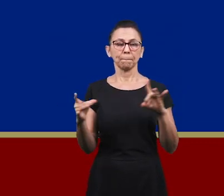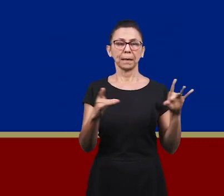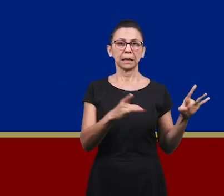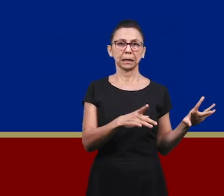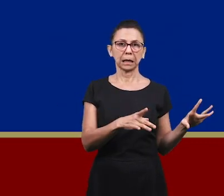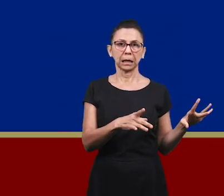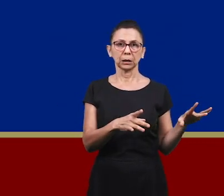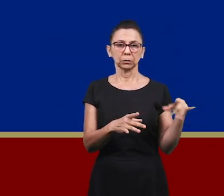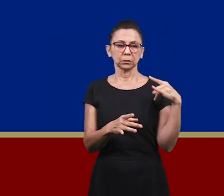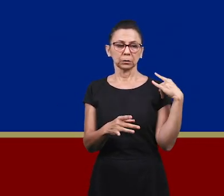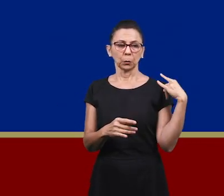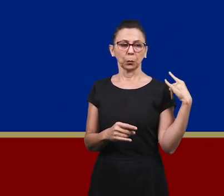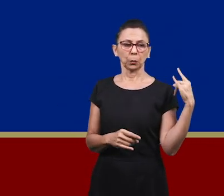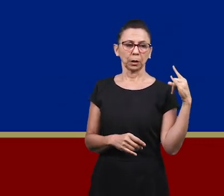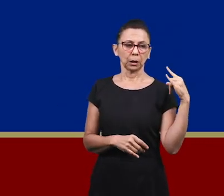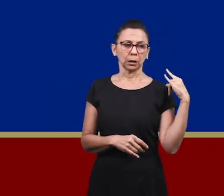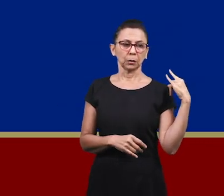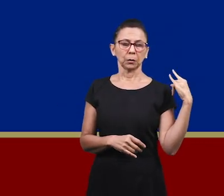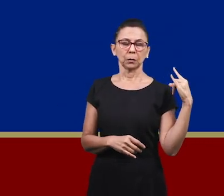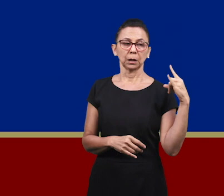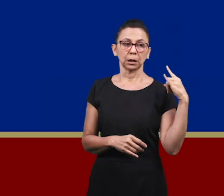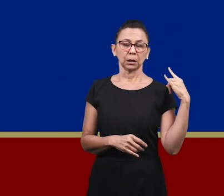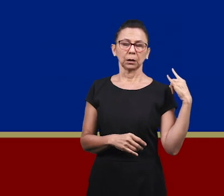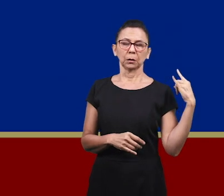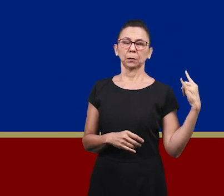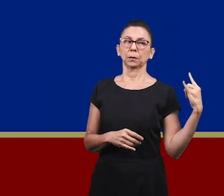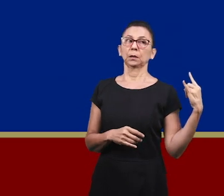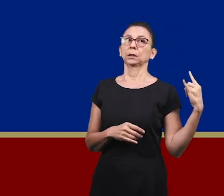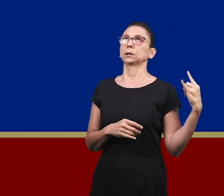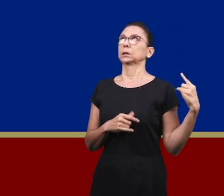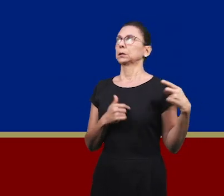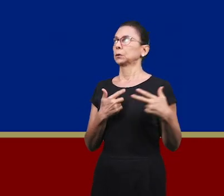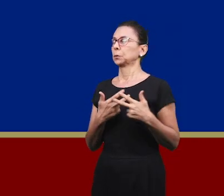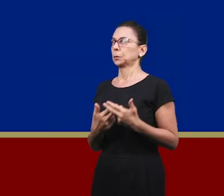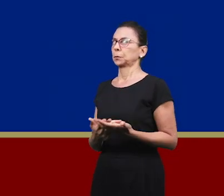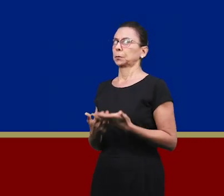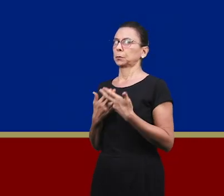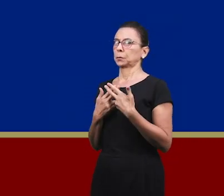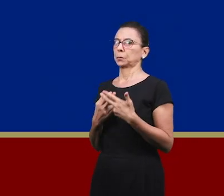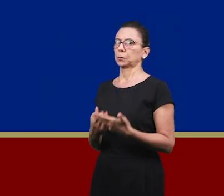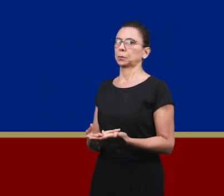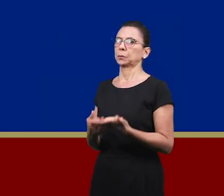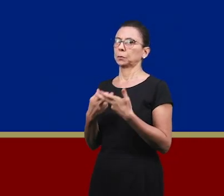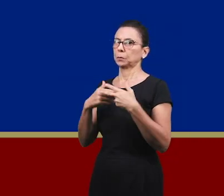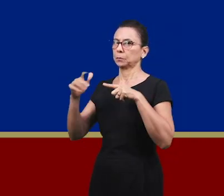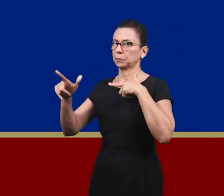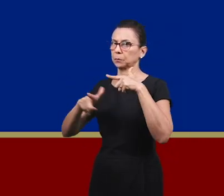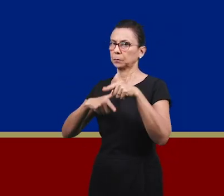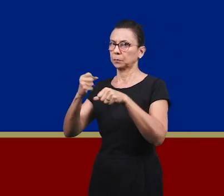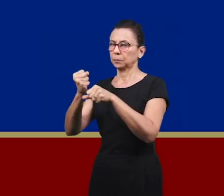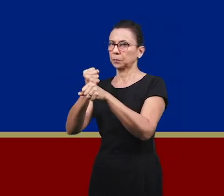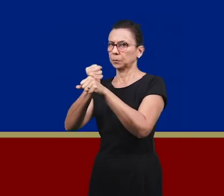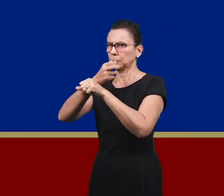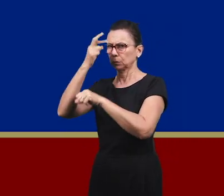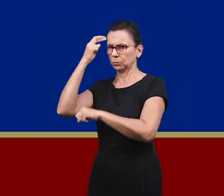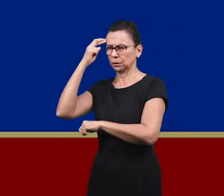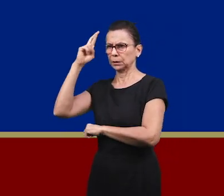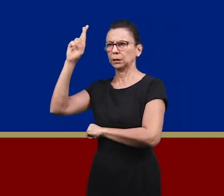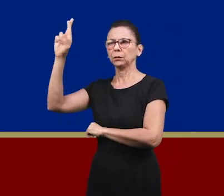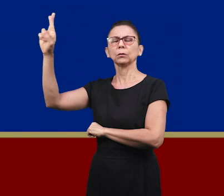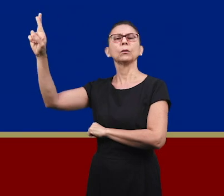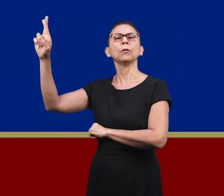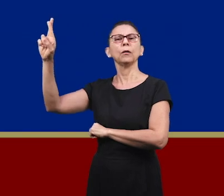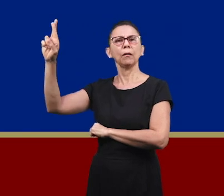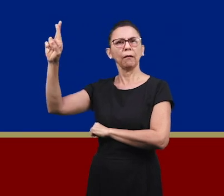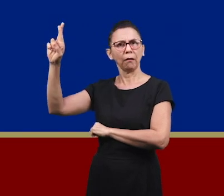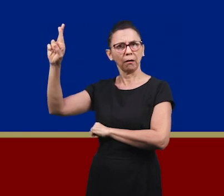et le péché qui de si près nous entoure et courons avec patience la carrière qui nous est